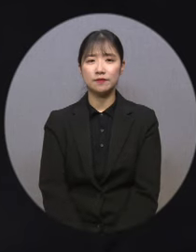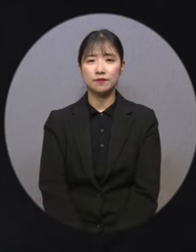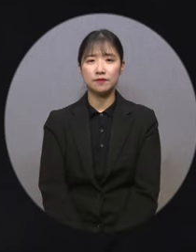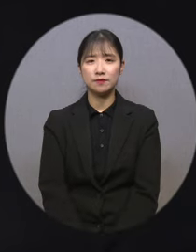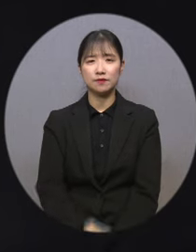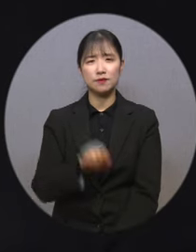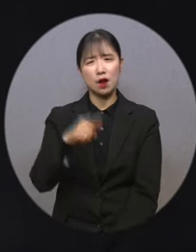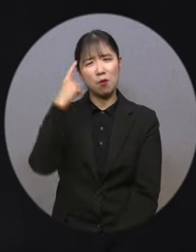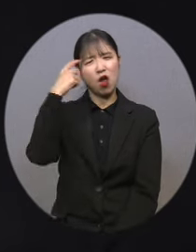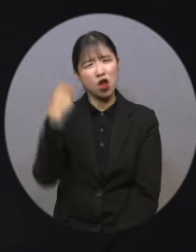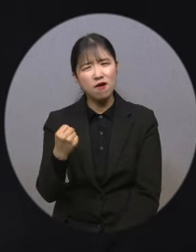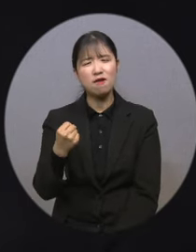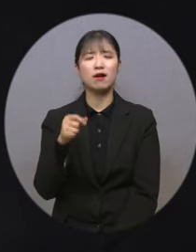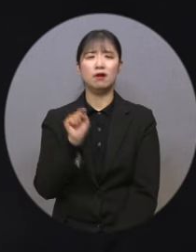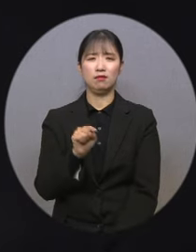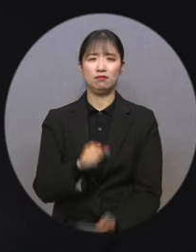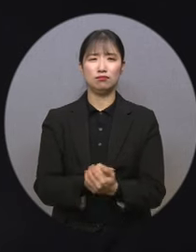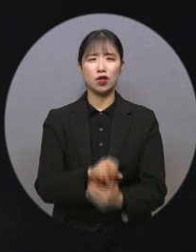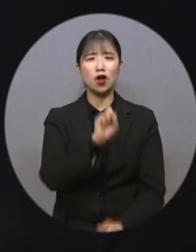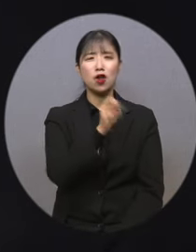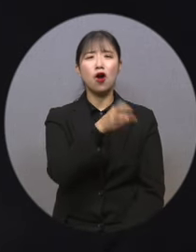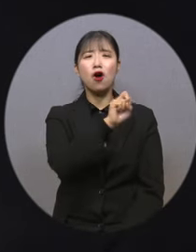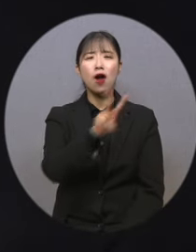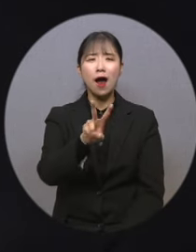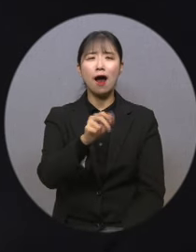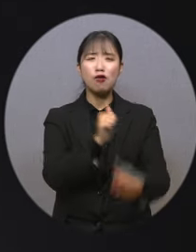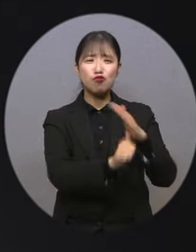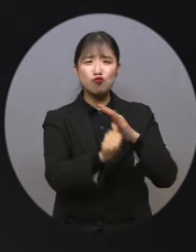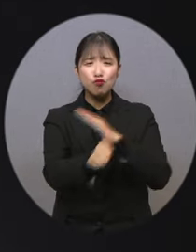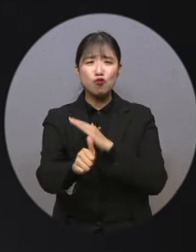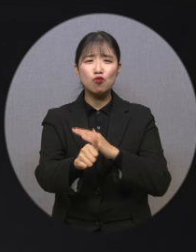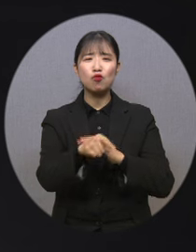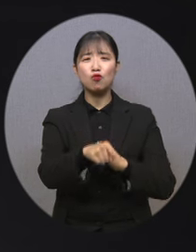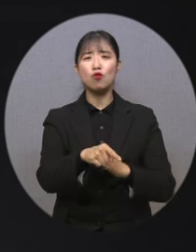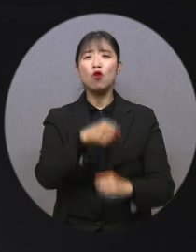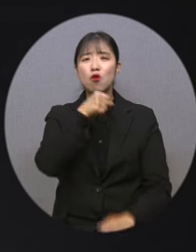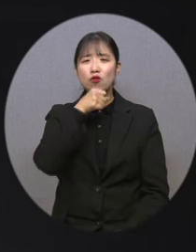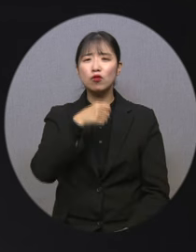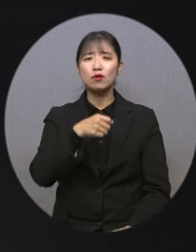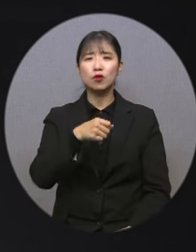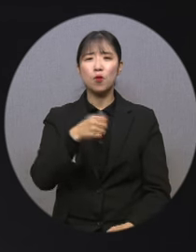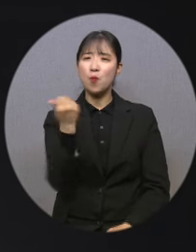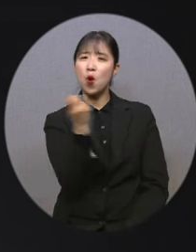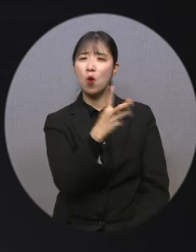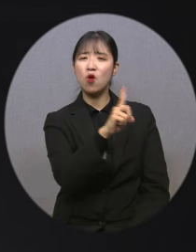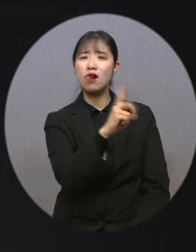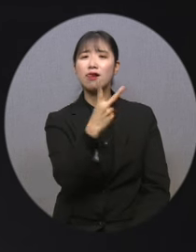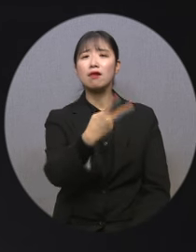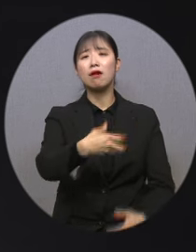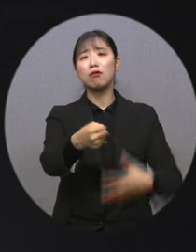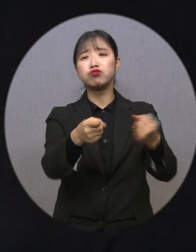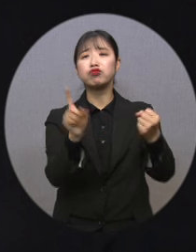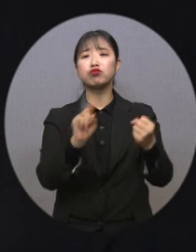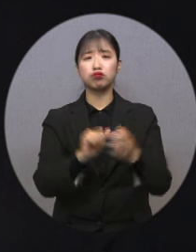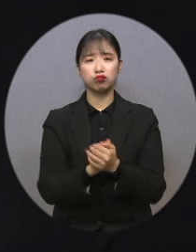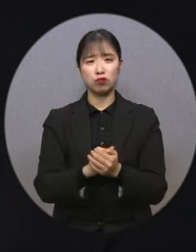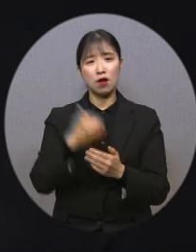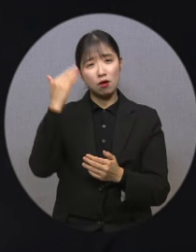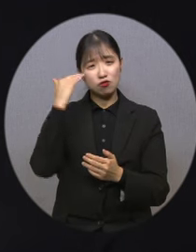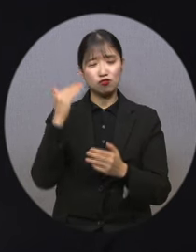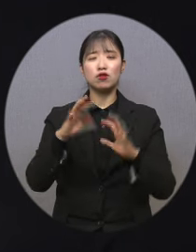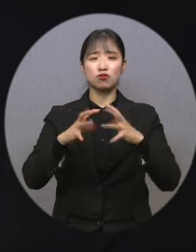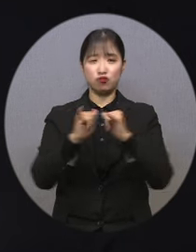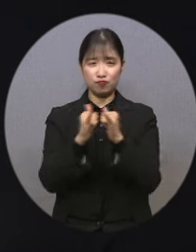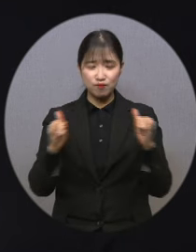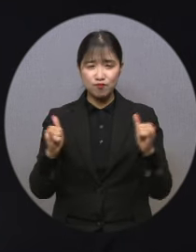편견 어떻게 여 야구 막 기호 1번 2번을 가지고 합니까 국민의 민주주의 3대 원칙에